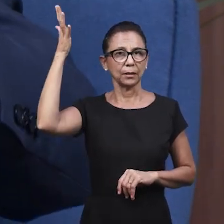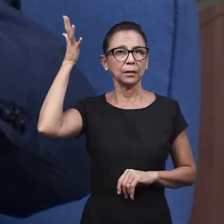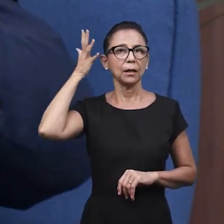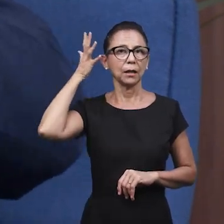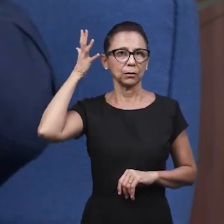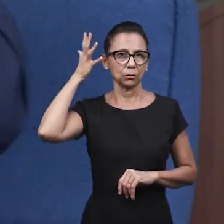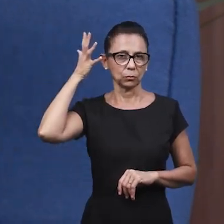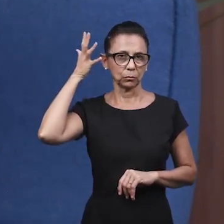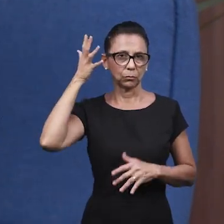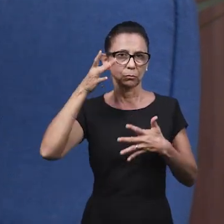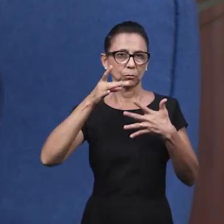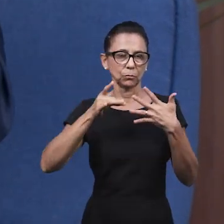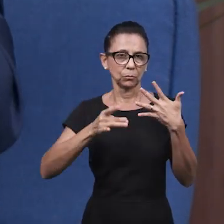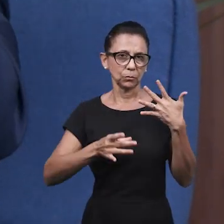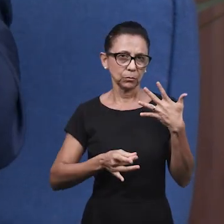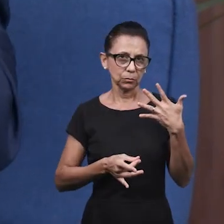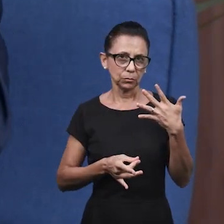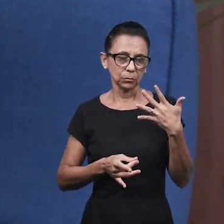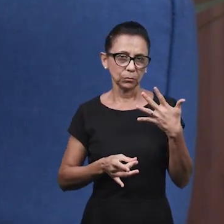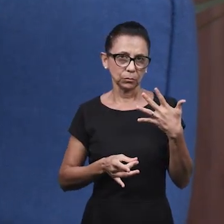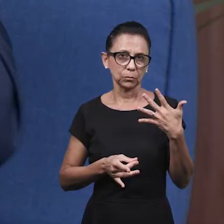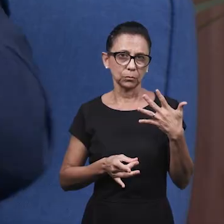révélée.